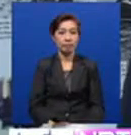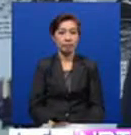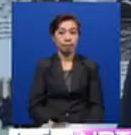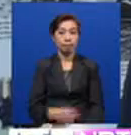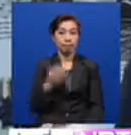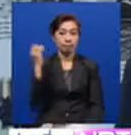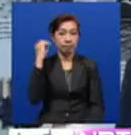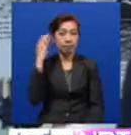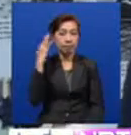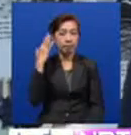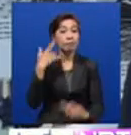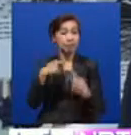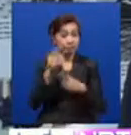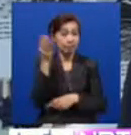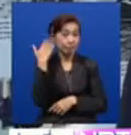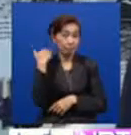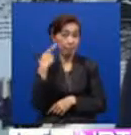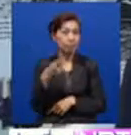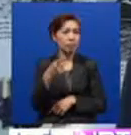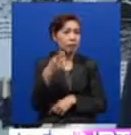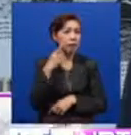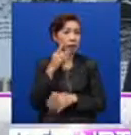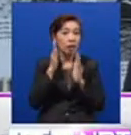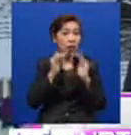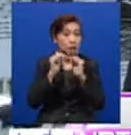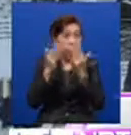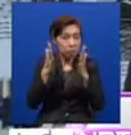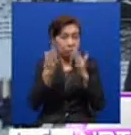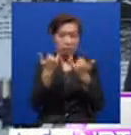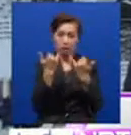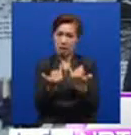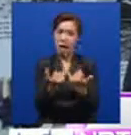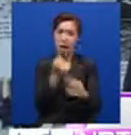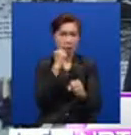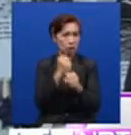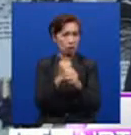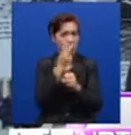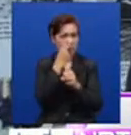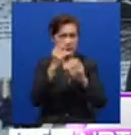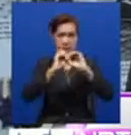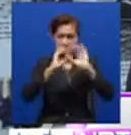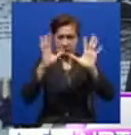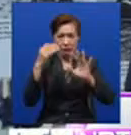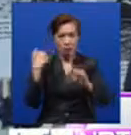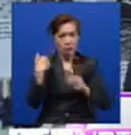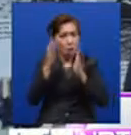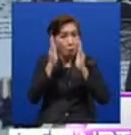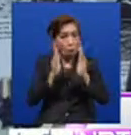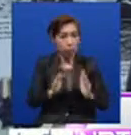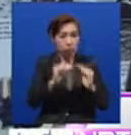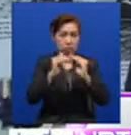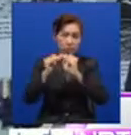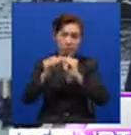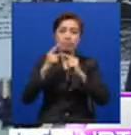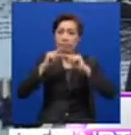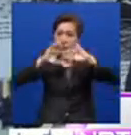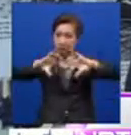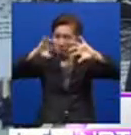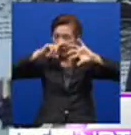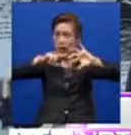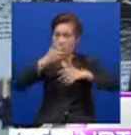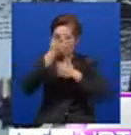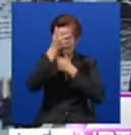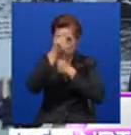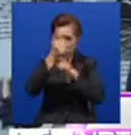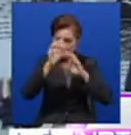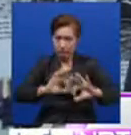มนุษยชนจากเดิมที่ไม่เคยได้นี่คือชัดเจนว่าสิทธิมนุษชนเนี่ยรัฐบาลให้ความสนใจ